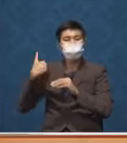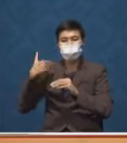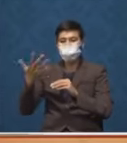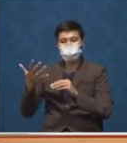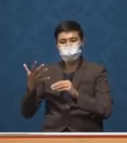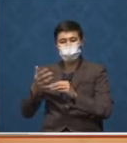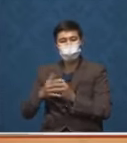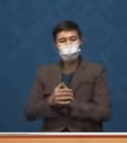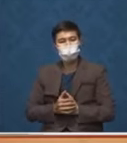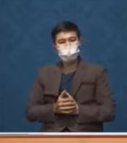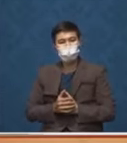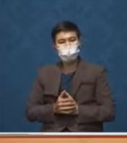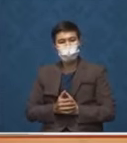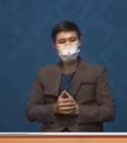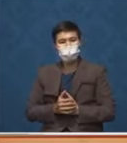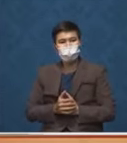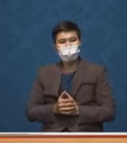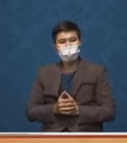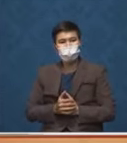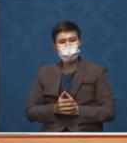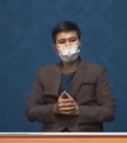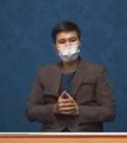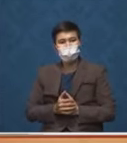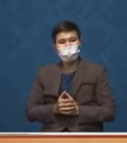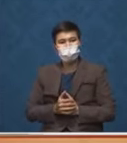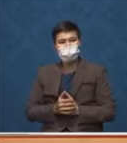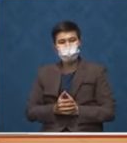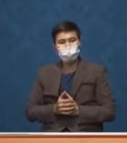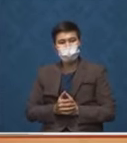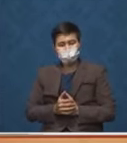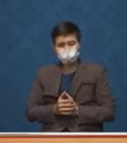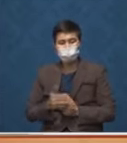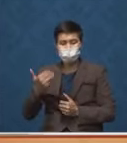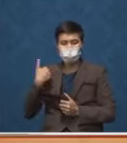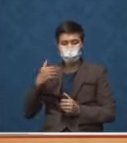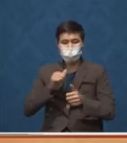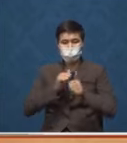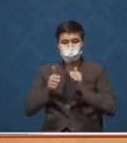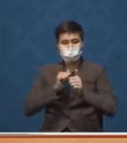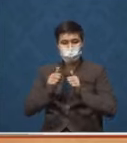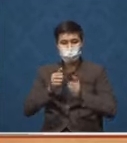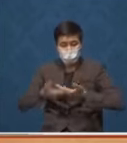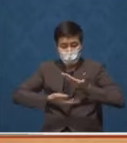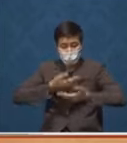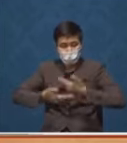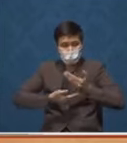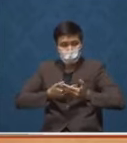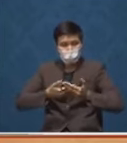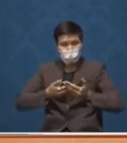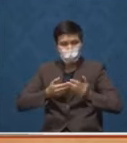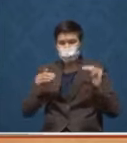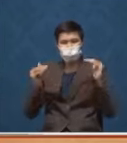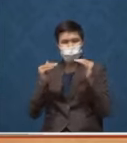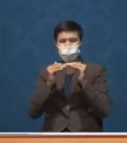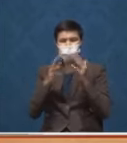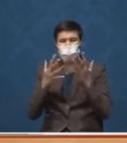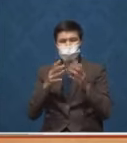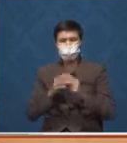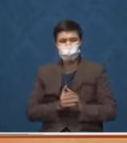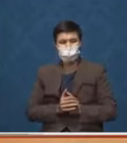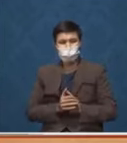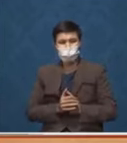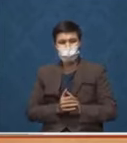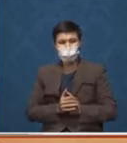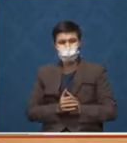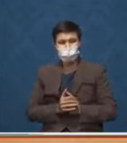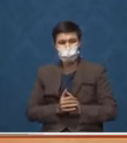คานะครับแล้วถ้าเกิดมีการกรณีของการมีการแข่งขันทางการค้าที่ไม่เป็นธรรมใช่มีการออกมาตร